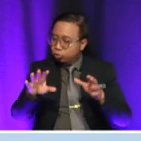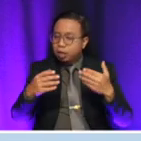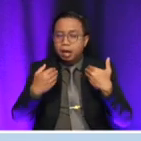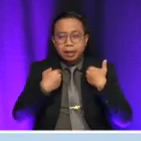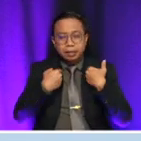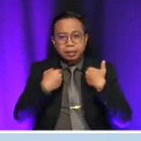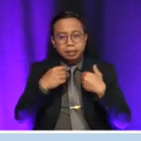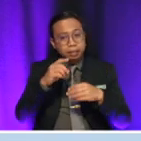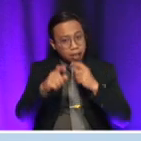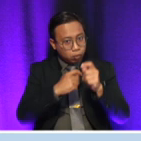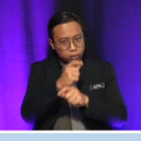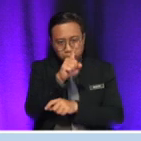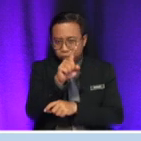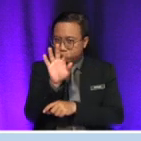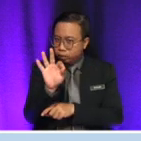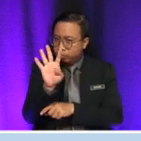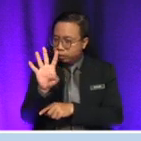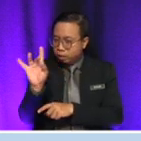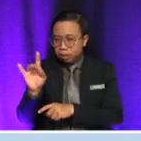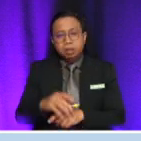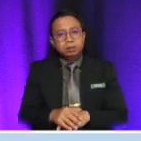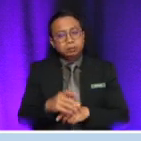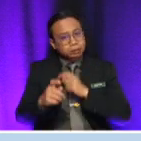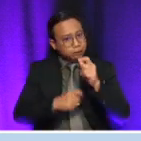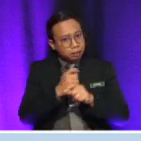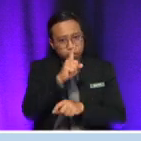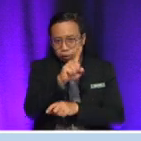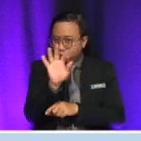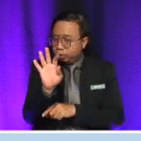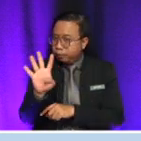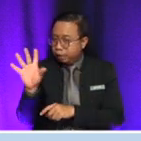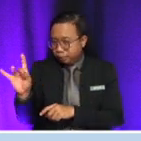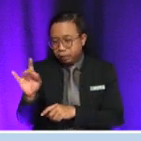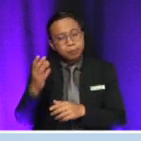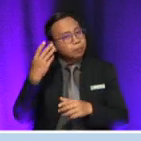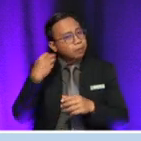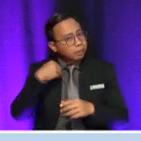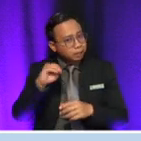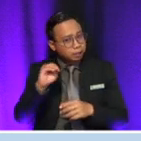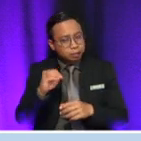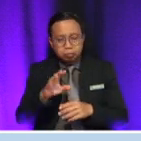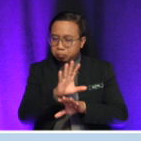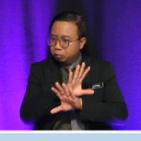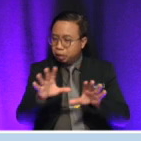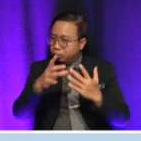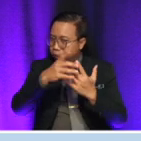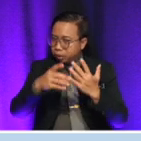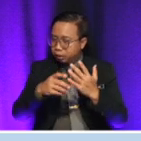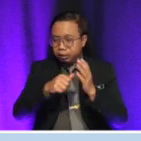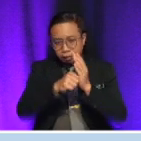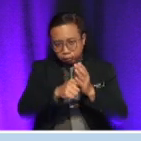1948 lagi Cumanya pada Tahun 1948 mereka tidak dipilih melalui